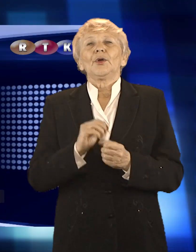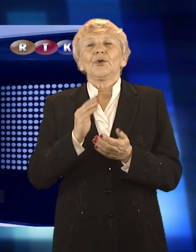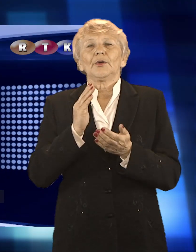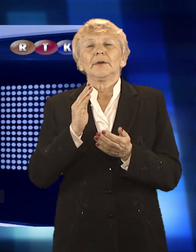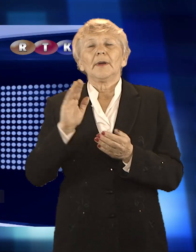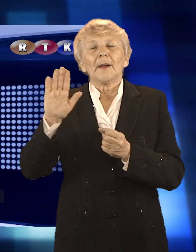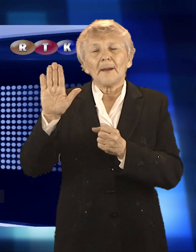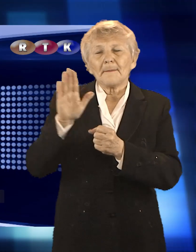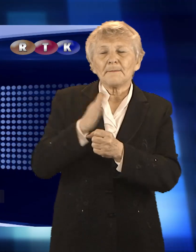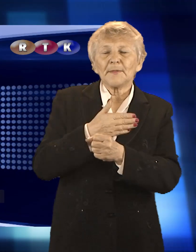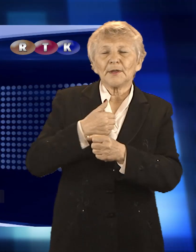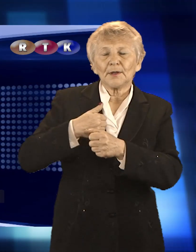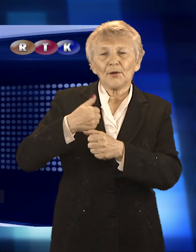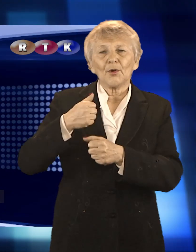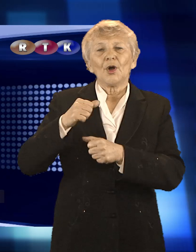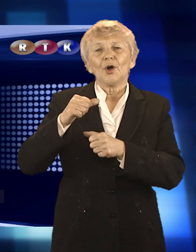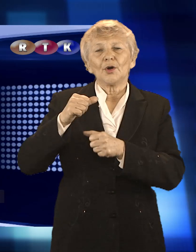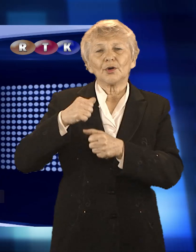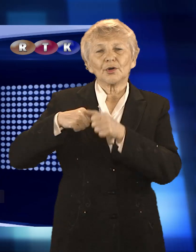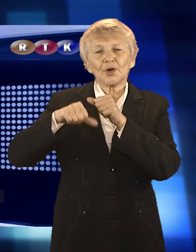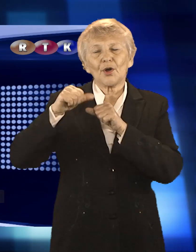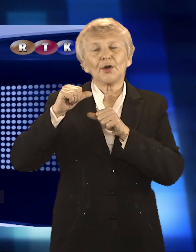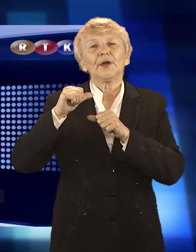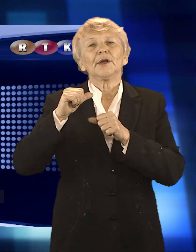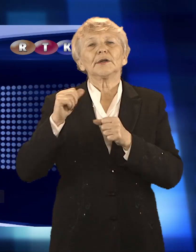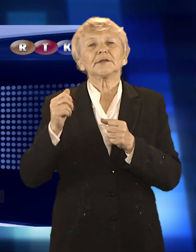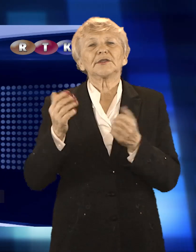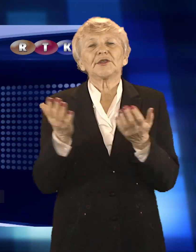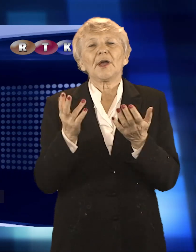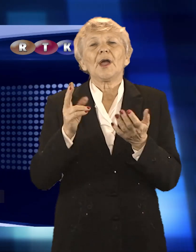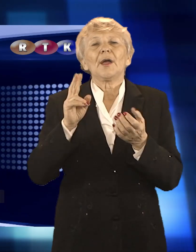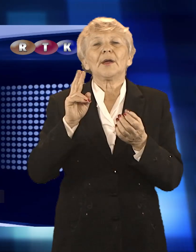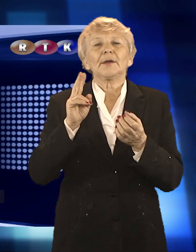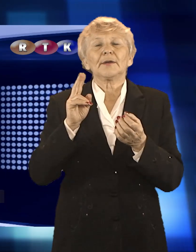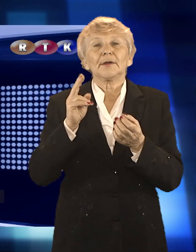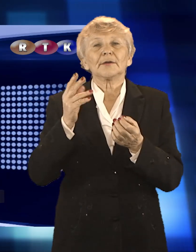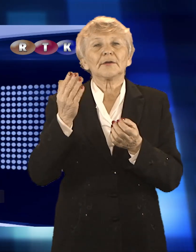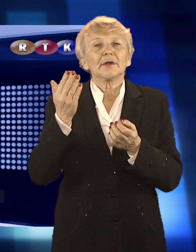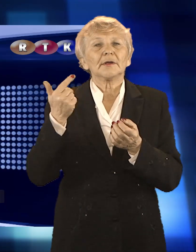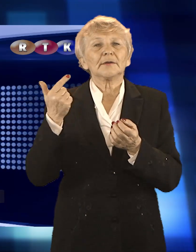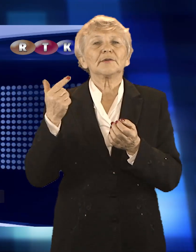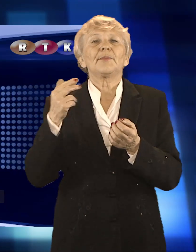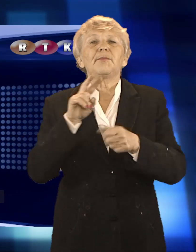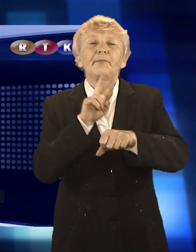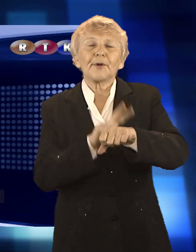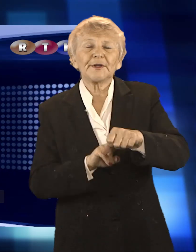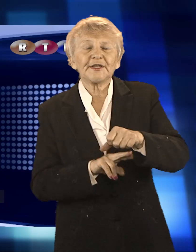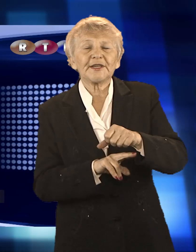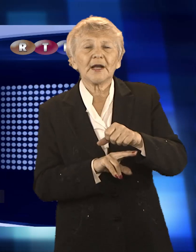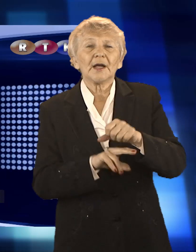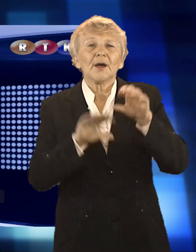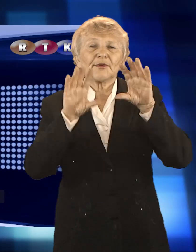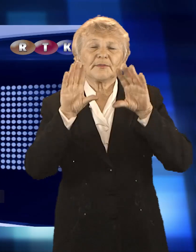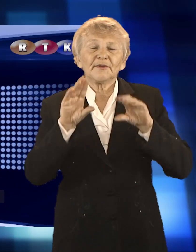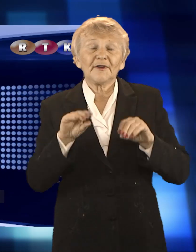Za nami coroczna narada Raciborskiej Komendy Policji. W czwartek w sali gimnastycznej jednostki w Raciborzu tradycyjnie podsumowano miniony